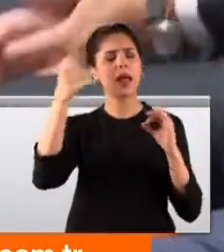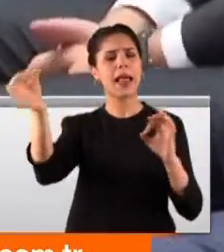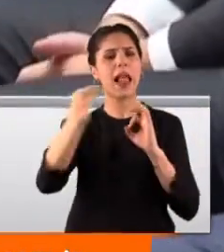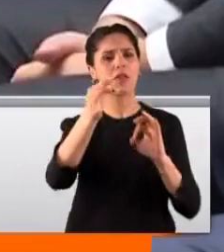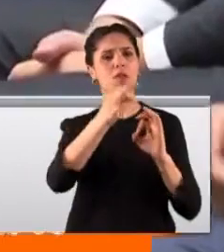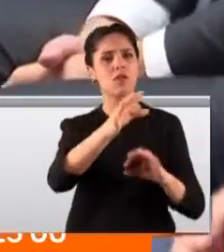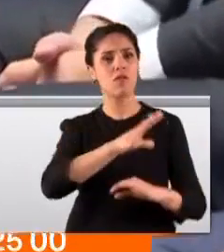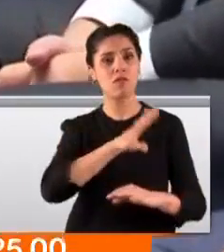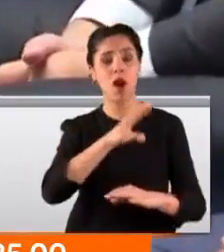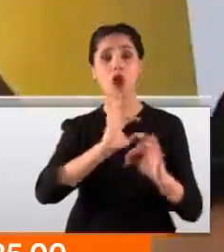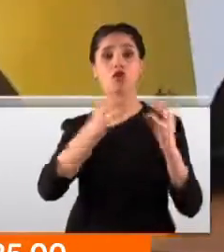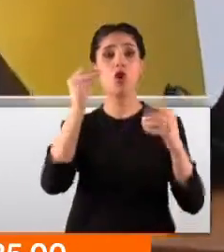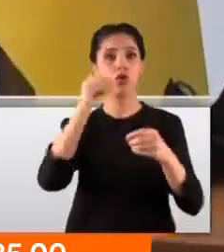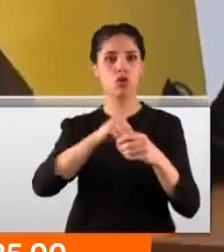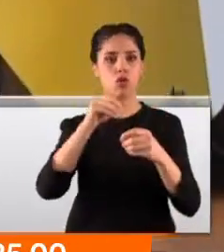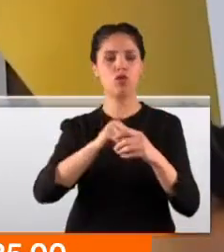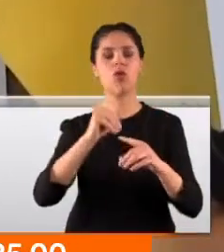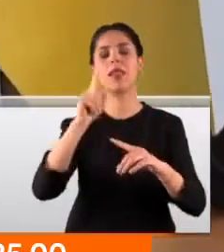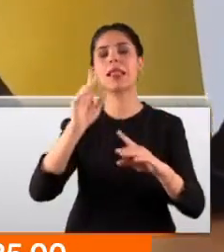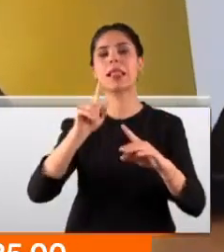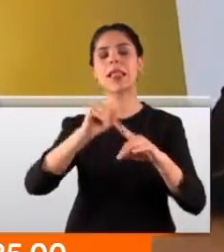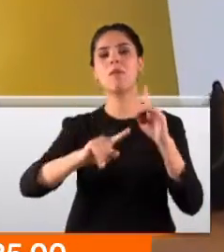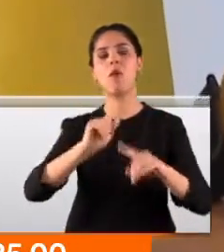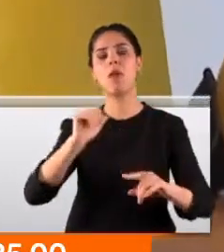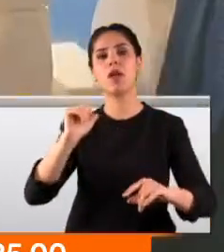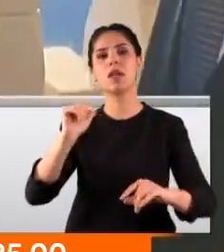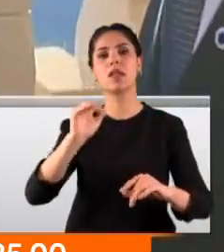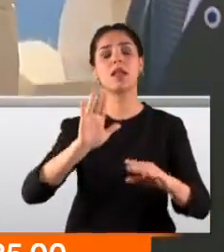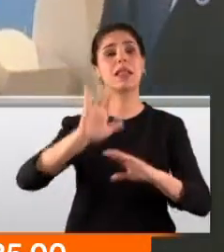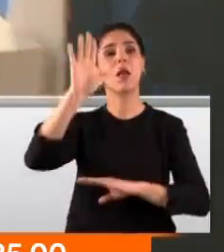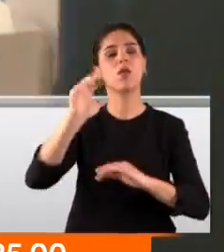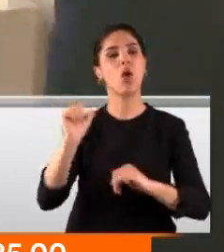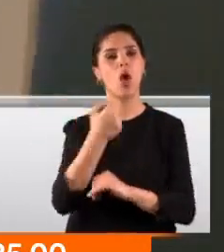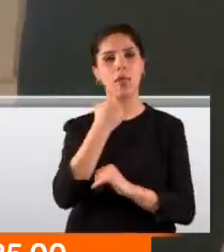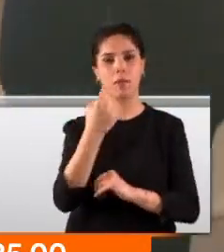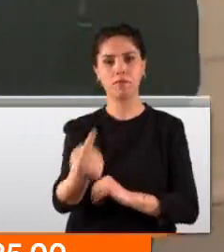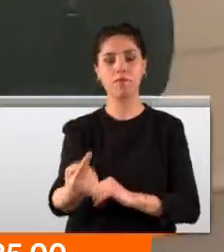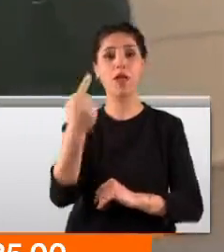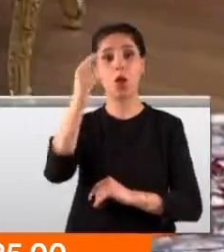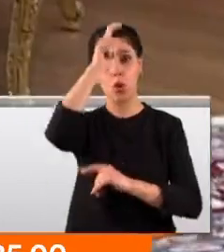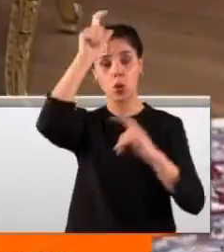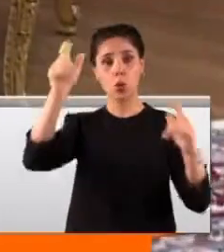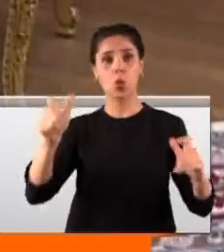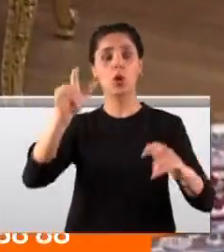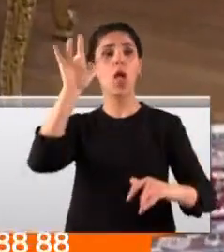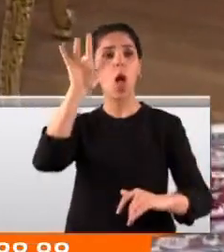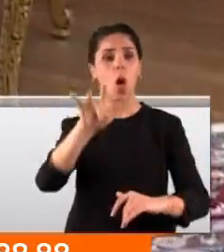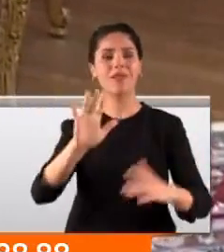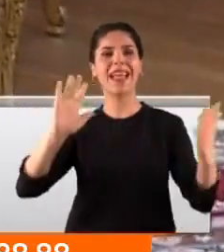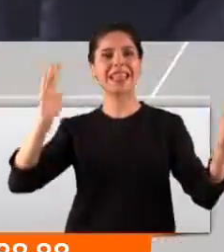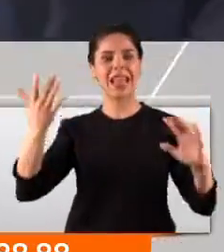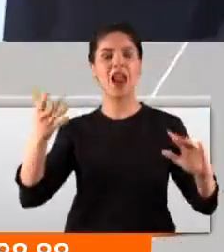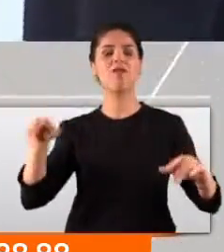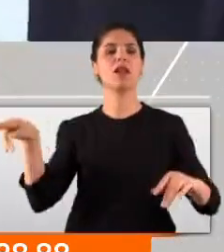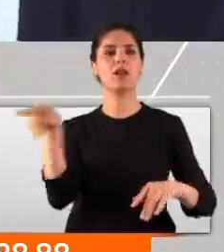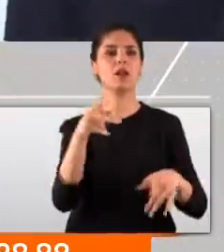Çözüm içinde ısrarla diplomasiye adres gösterdi. Türkiye doğru politikasıyla savaşın tam da ortasında tarafları aynı masada bir